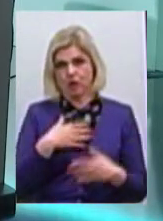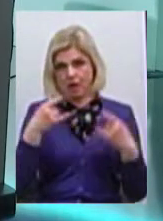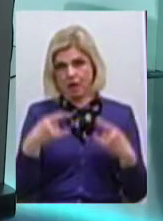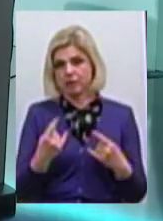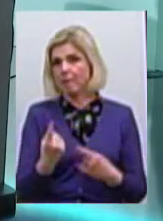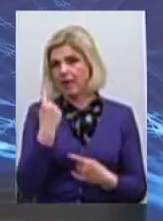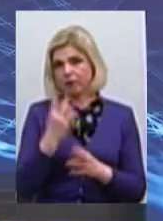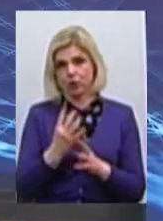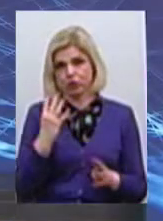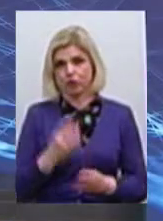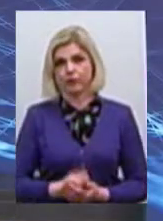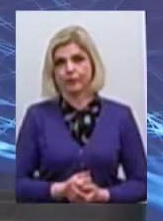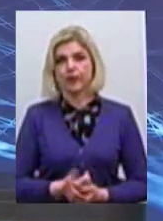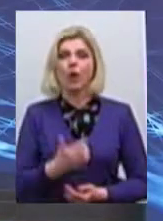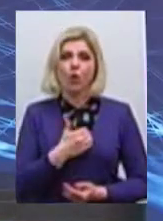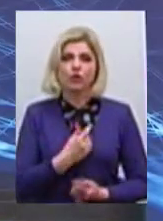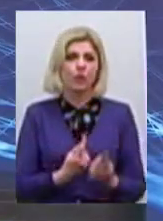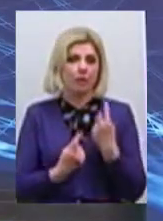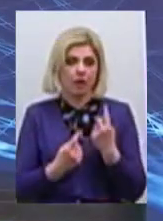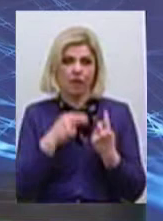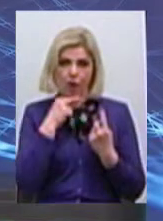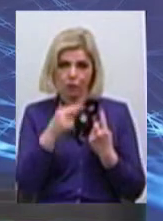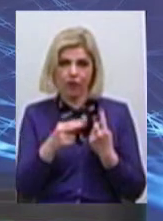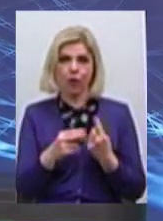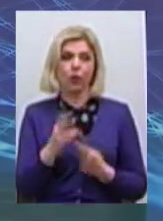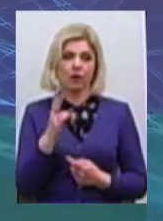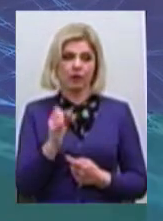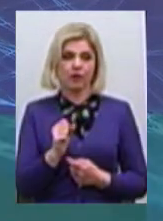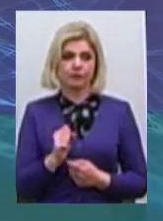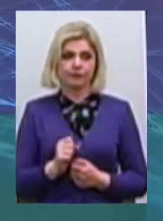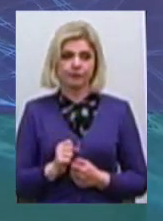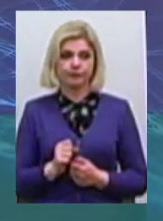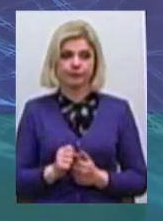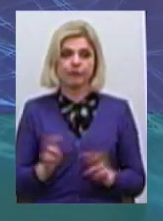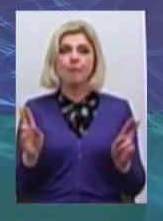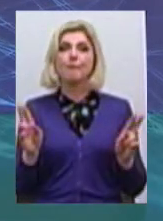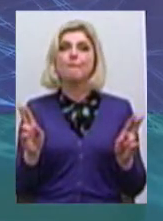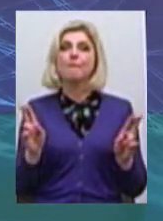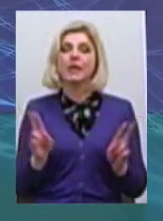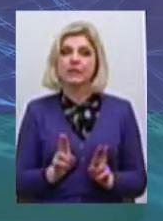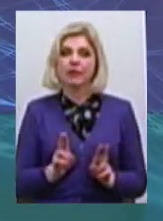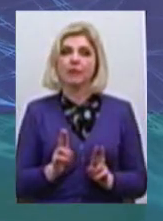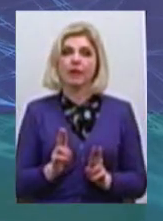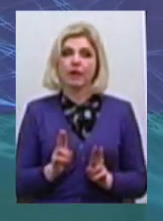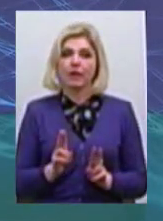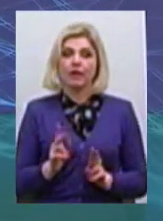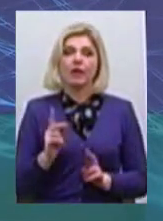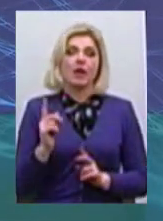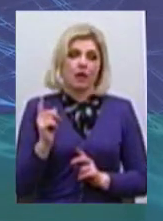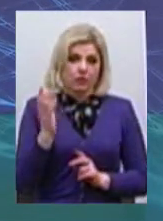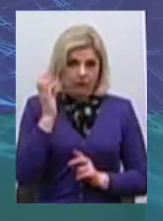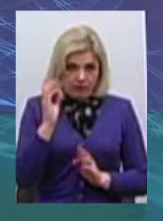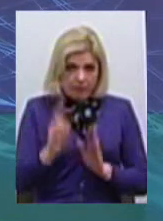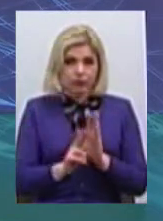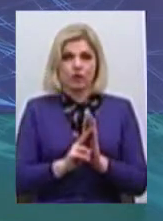першу чергу? В першу чергу я хотів би акцентувати увагу на принципі єдиності закону.